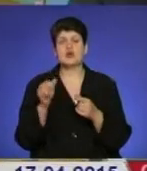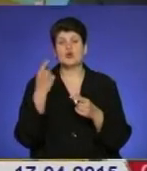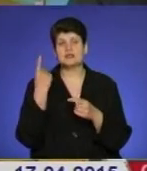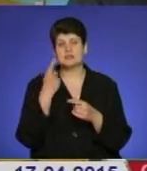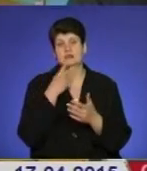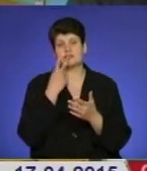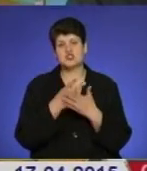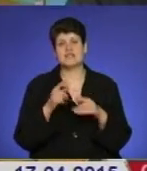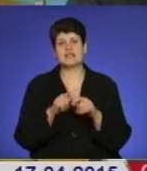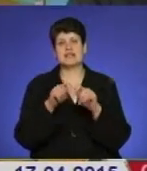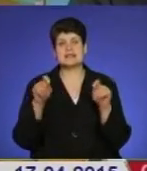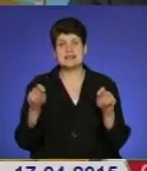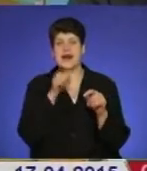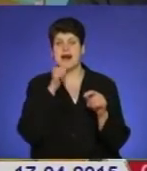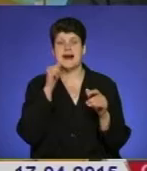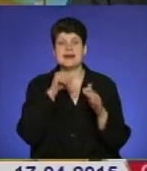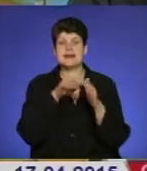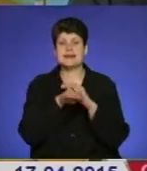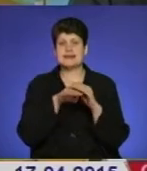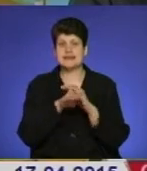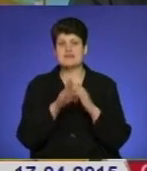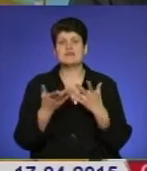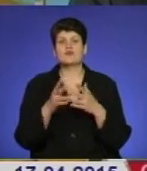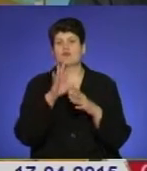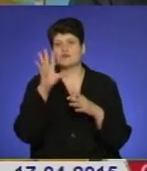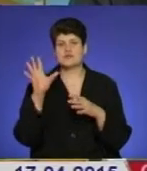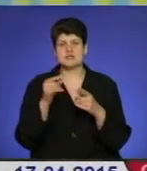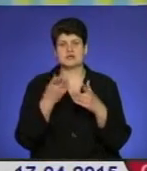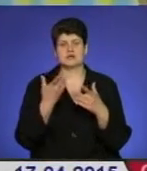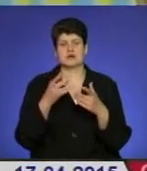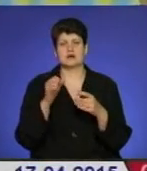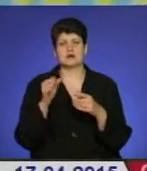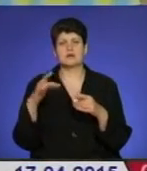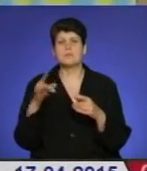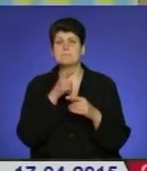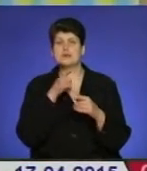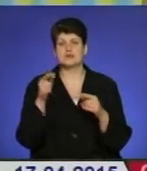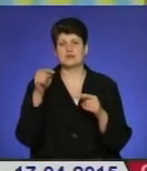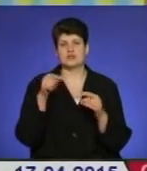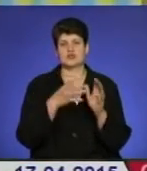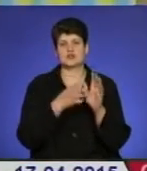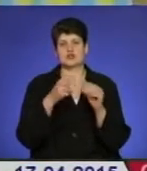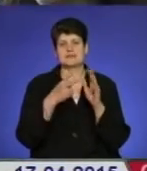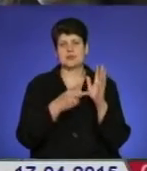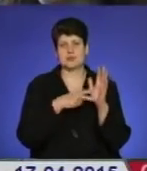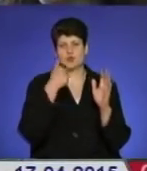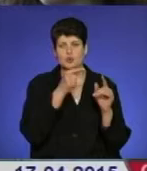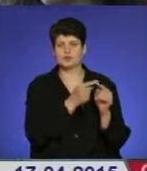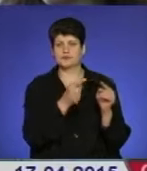передбачає відкриття архівів усіх репресивних органів Радянського Союзу в Україні у період з 1917